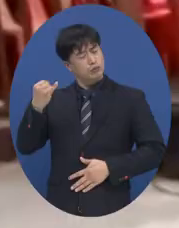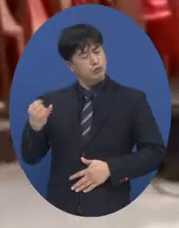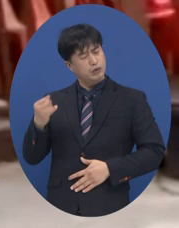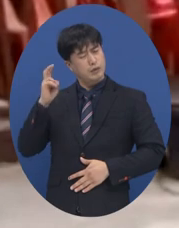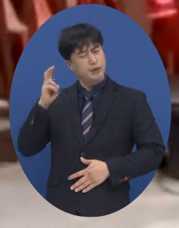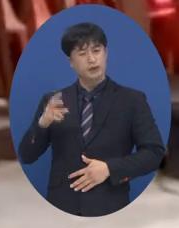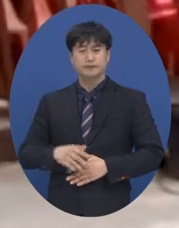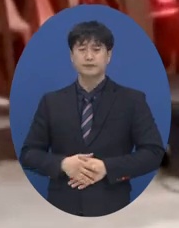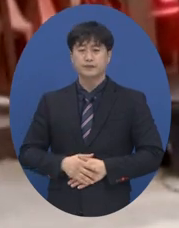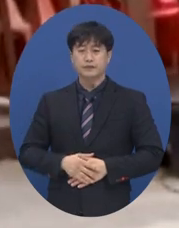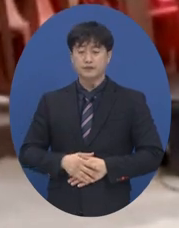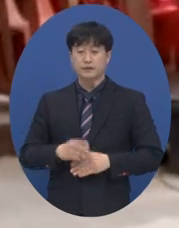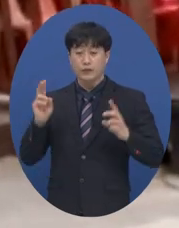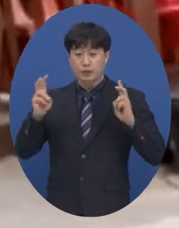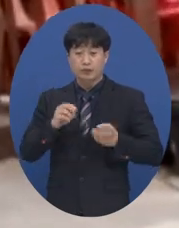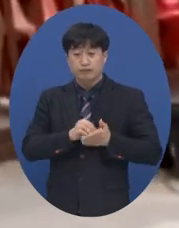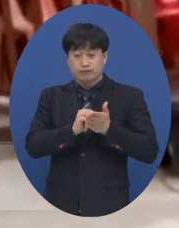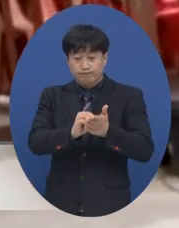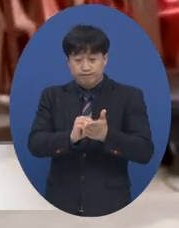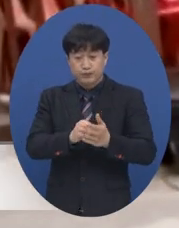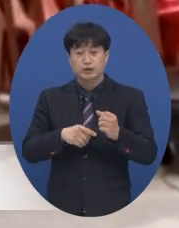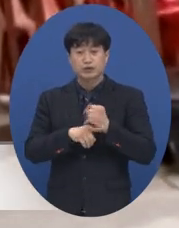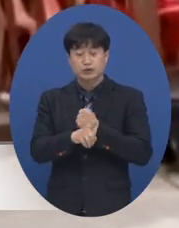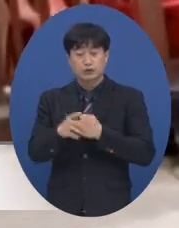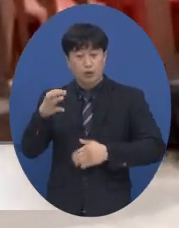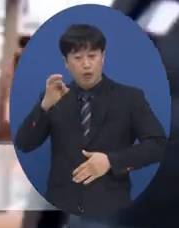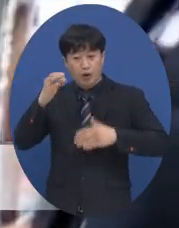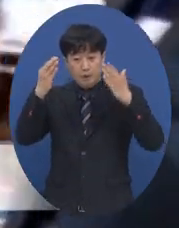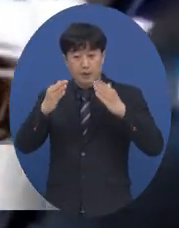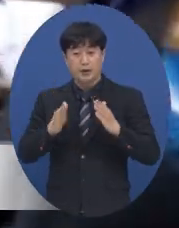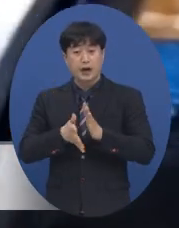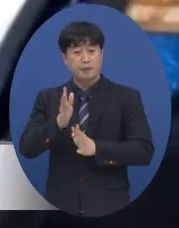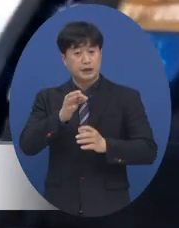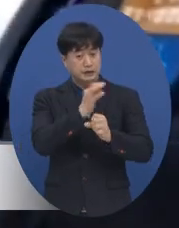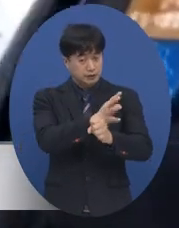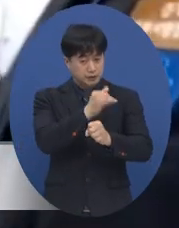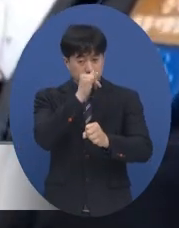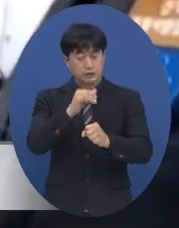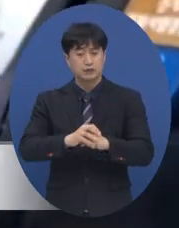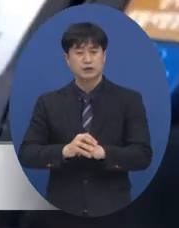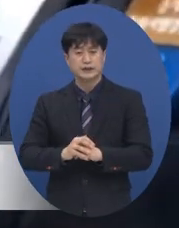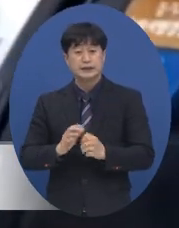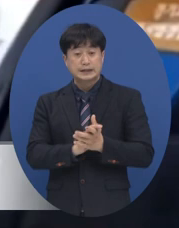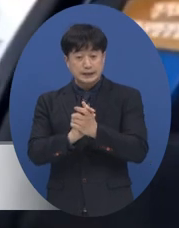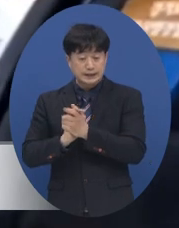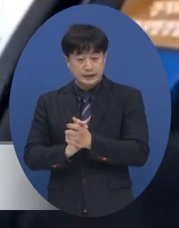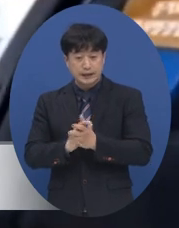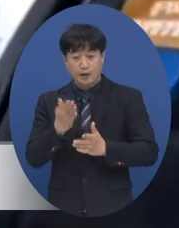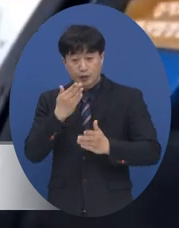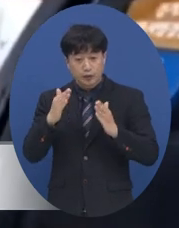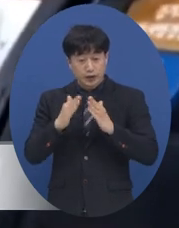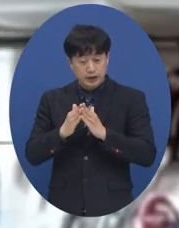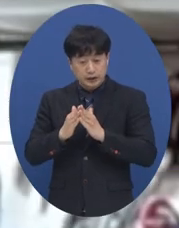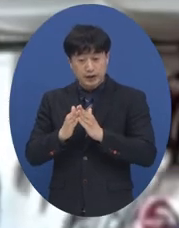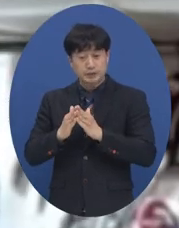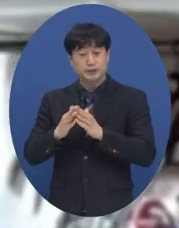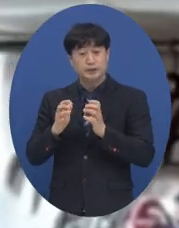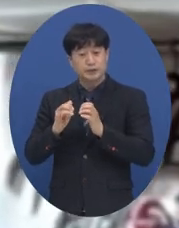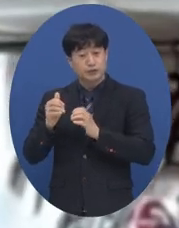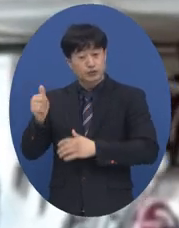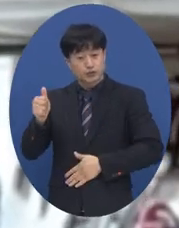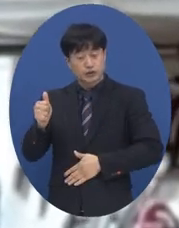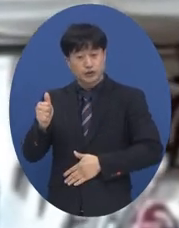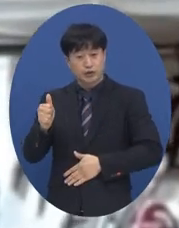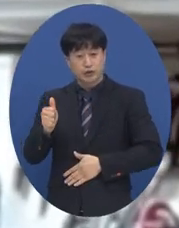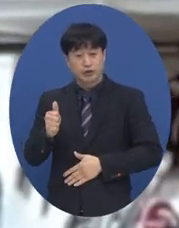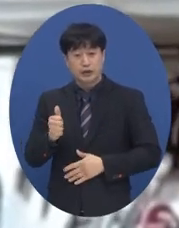같더라고요. 취업을 사유로 허가를 받아 아파트를 구입한 사례도 있습니다. 지인인 음식점 업주와 숯불을 나르는 일을